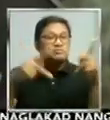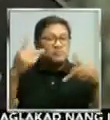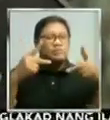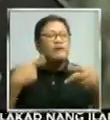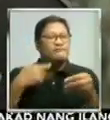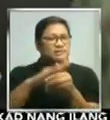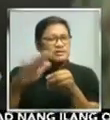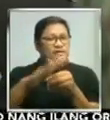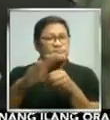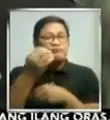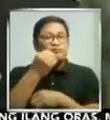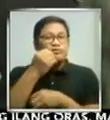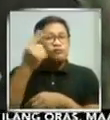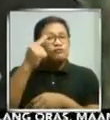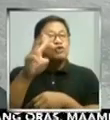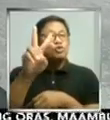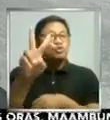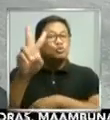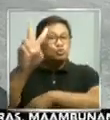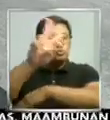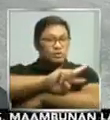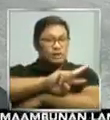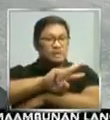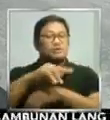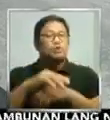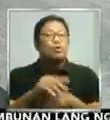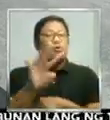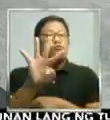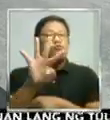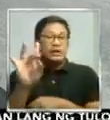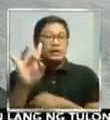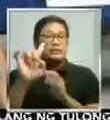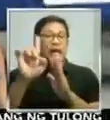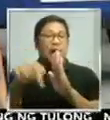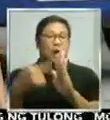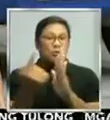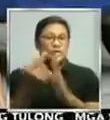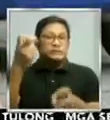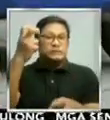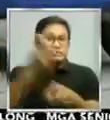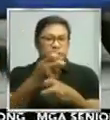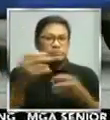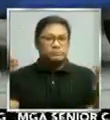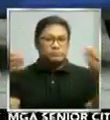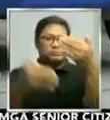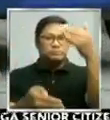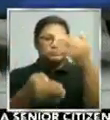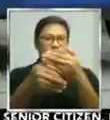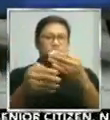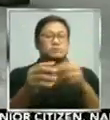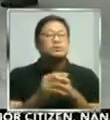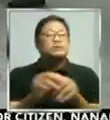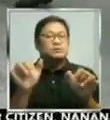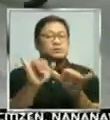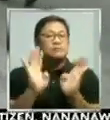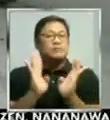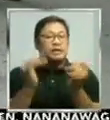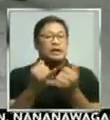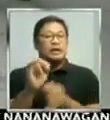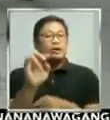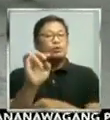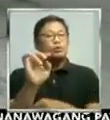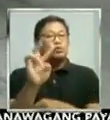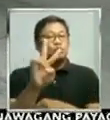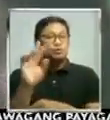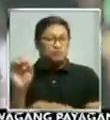na pagkain sa 2 araw o 48 oras na hard lockdown. At gaya ng nangyari sa Barangay 20 at